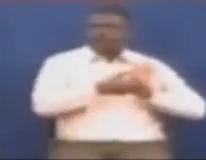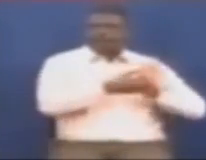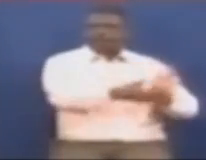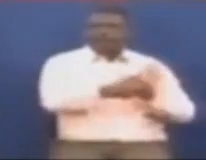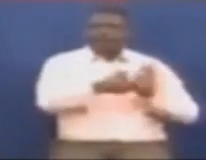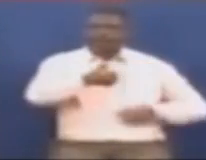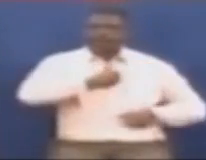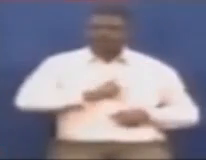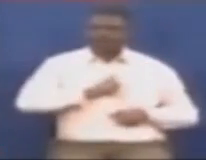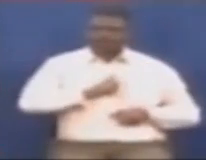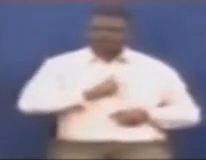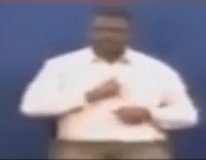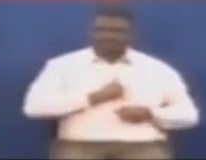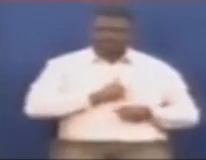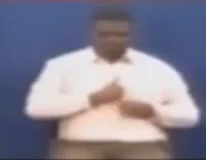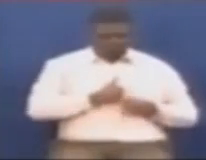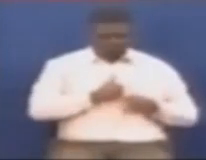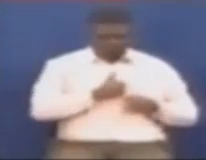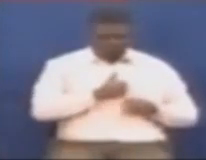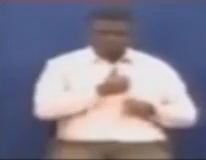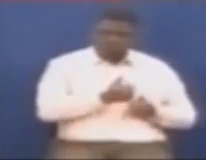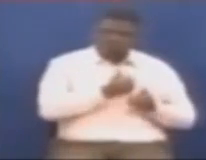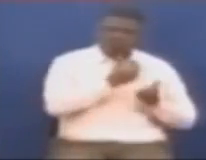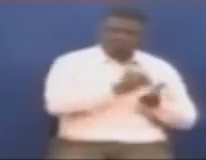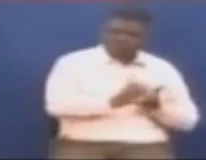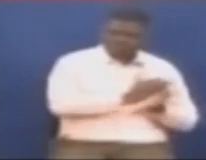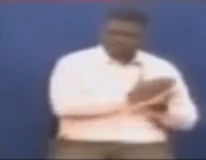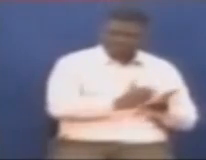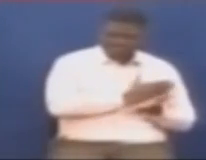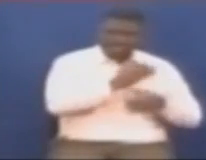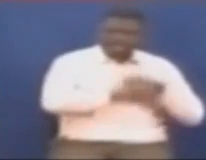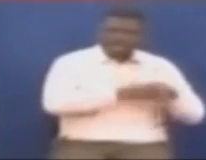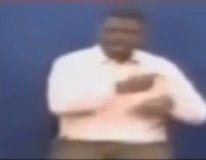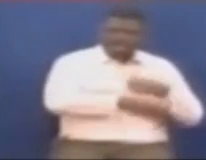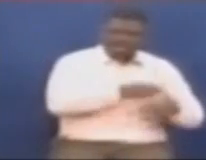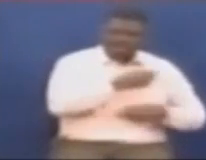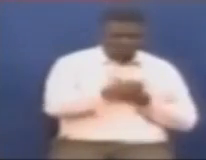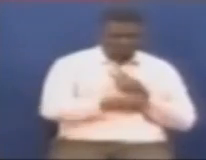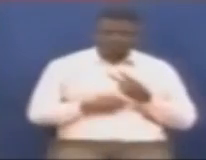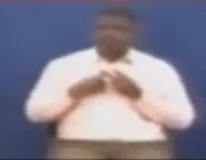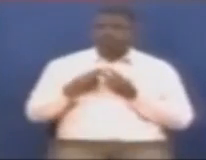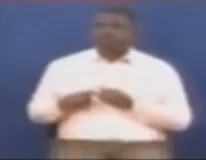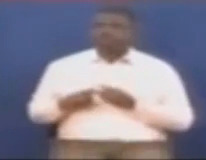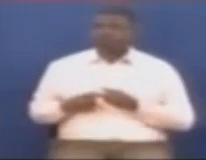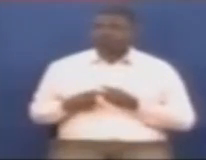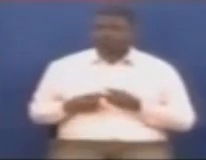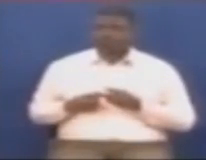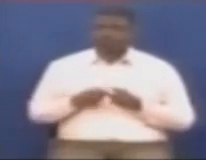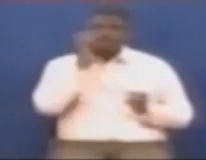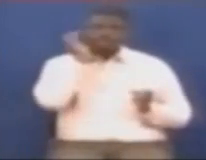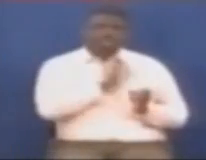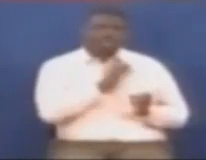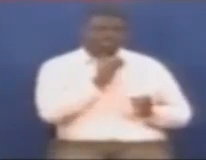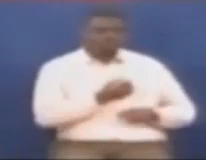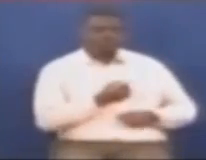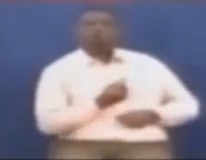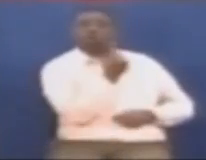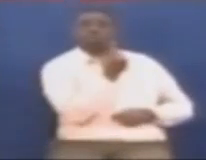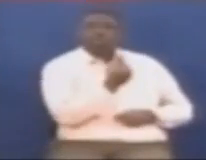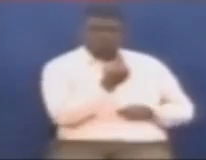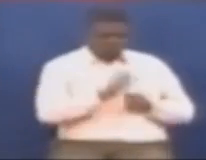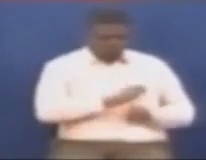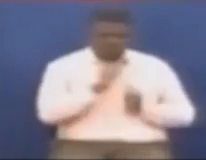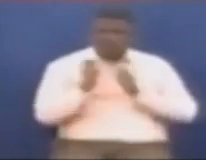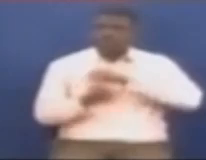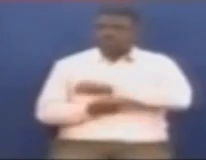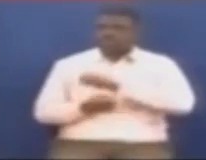nyingi zaidi ambazo zitasaidia kuleta maendeleo katika maeneo mbalimbali ya nchi yetu. Mheshimiwa